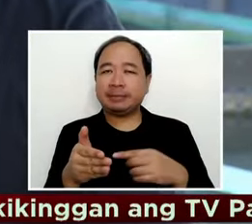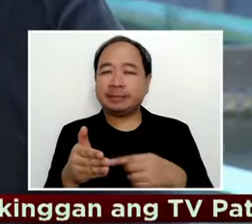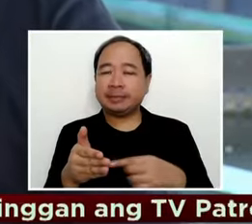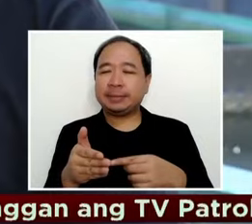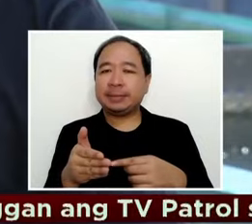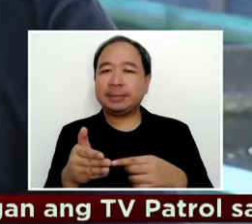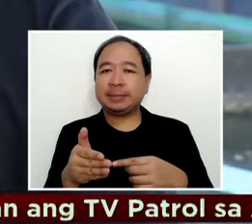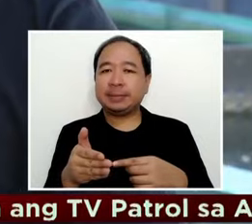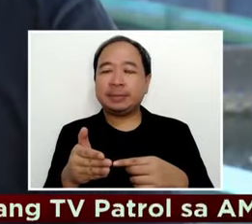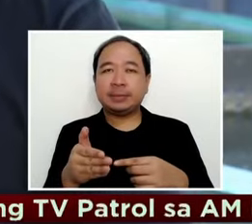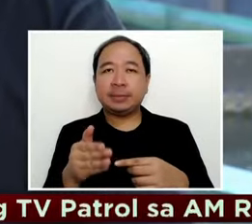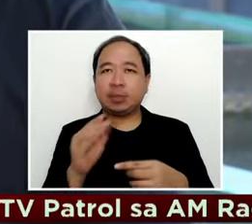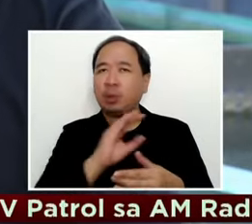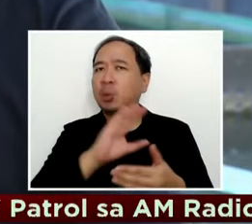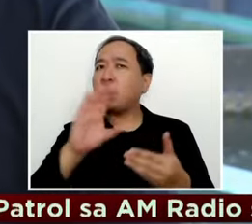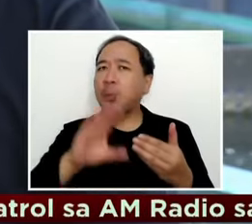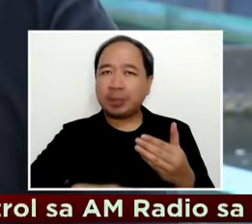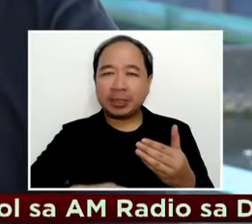all aspects, siya yung